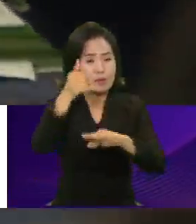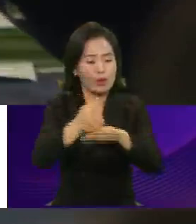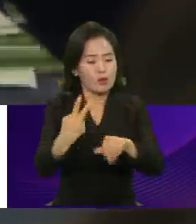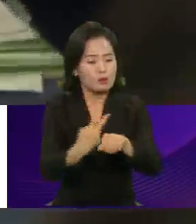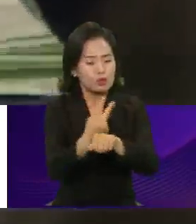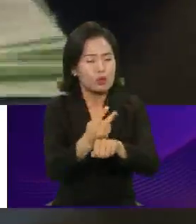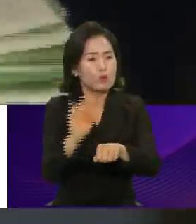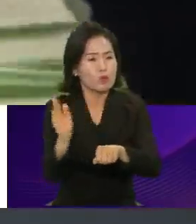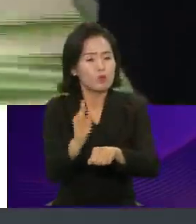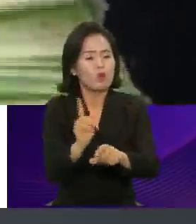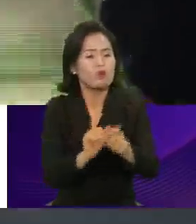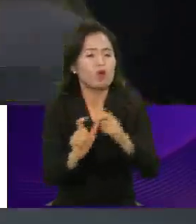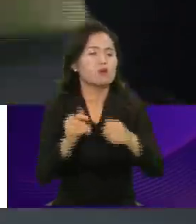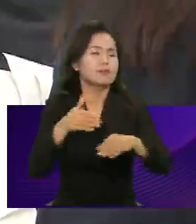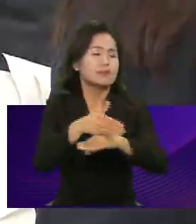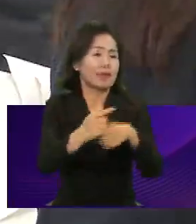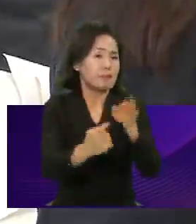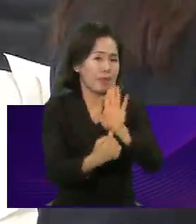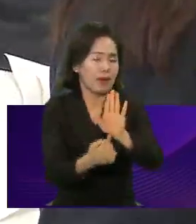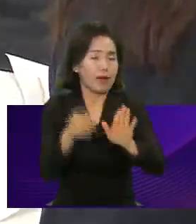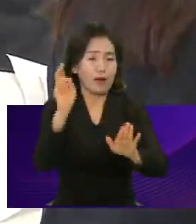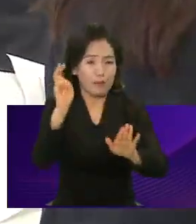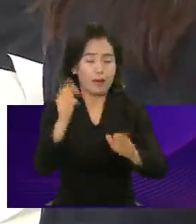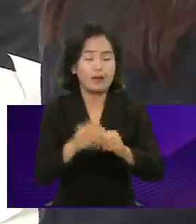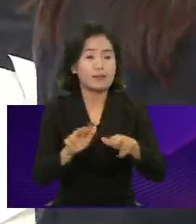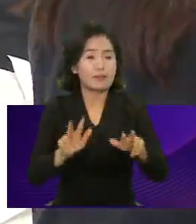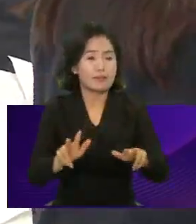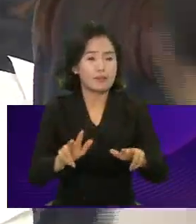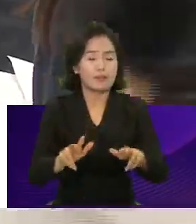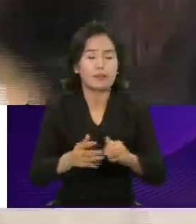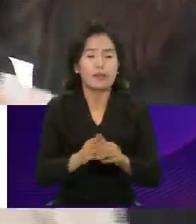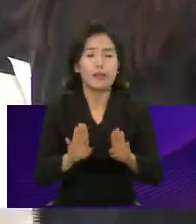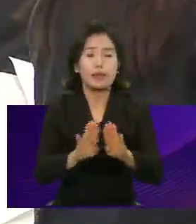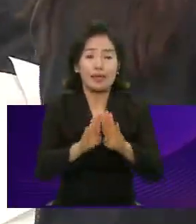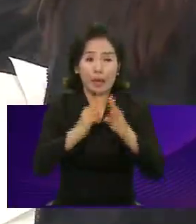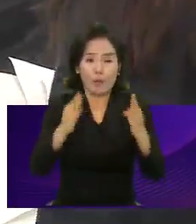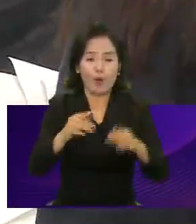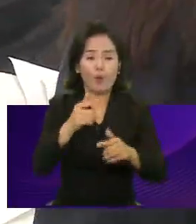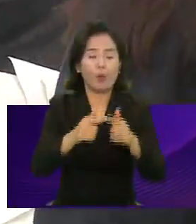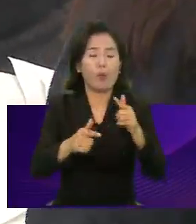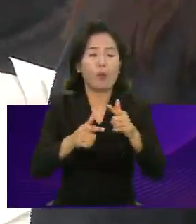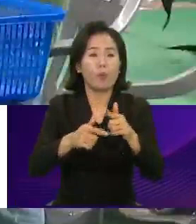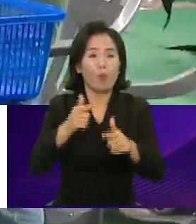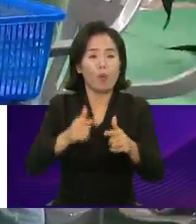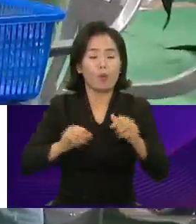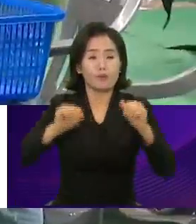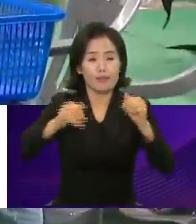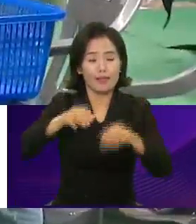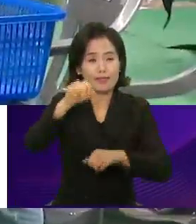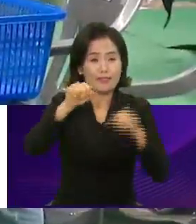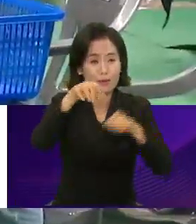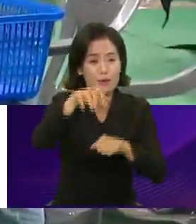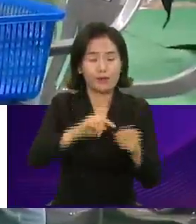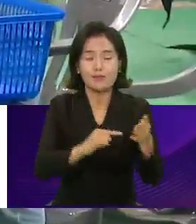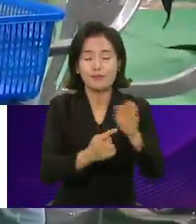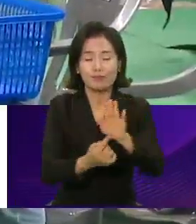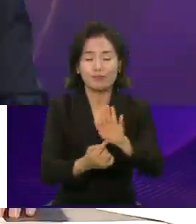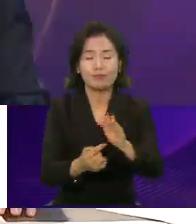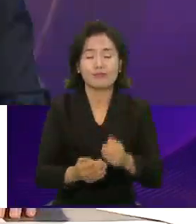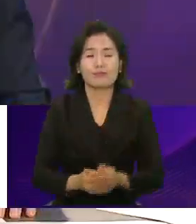늦게 나올 것으로 선관위는 전망하고 있습니다. 지금까지 개표소가 마련된 목포 실내체육관에서 MBC 뉴스 안준호입니다.